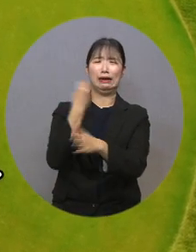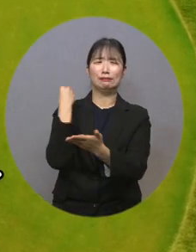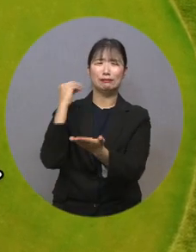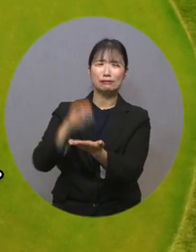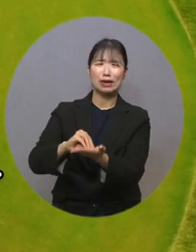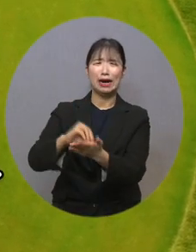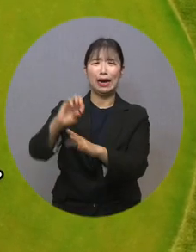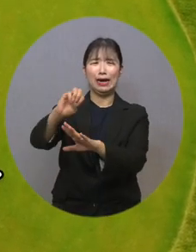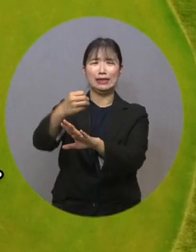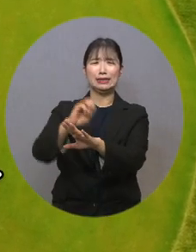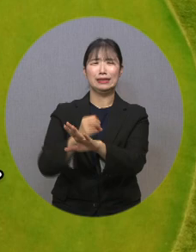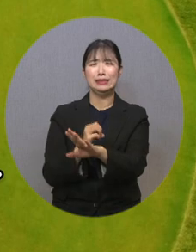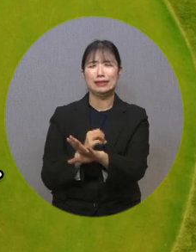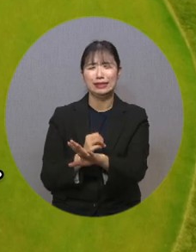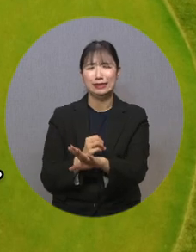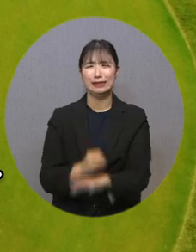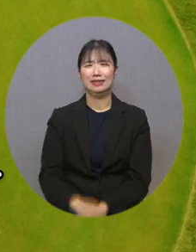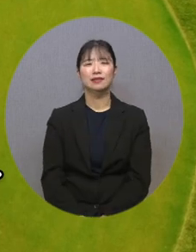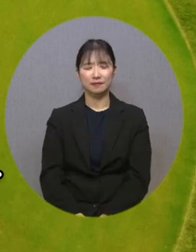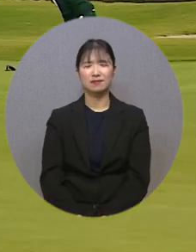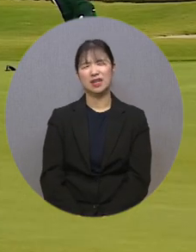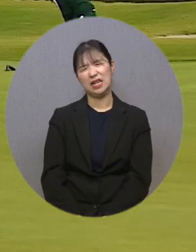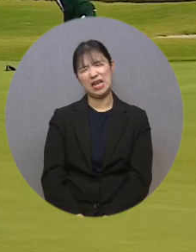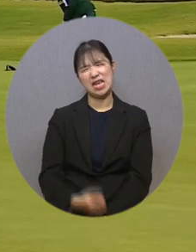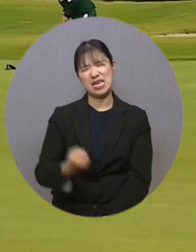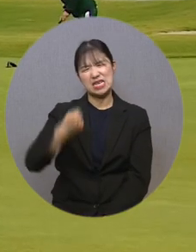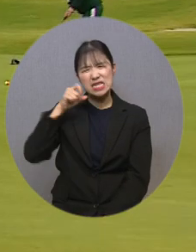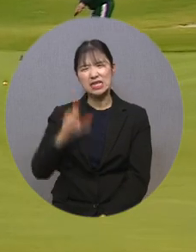다시 내려가. 괜찮아, 괜찮아, 괜찮아. 그냥 세게 칠 걸.